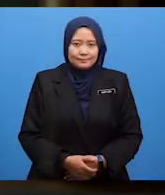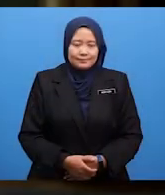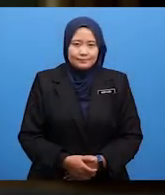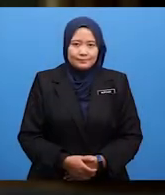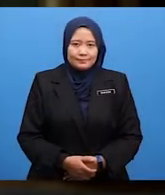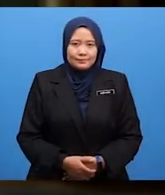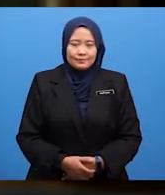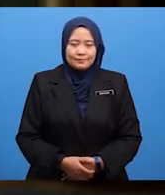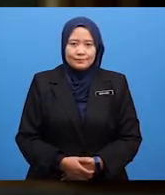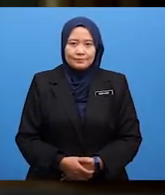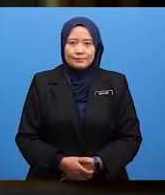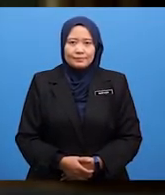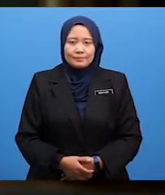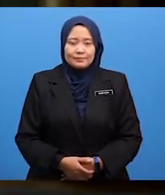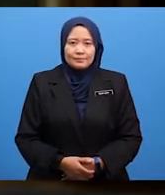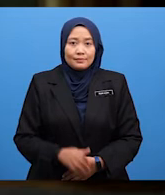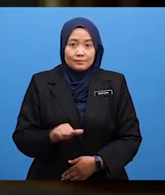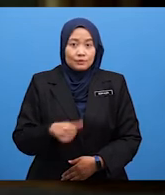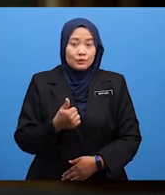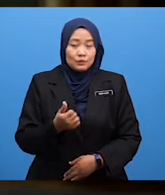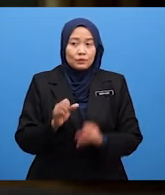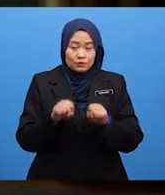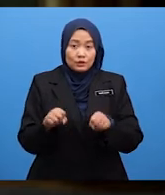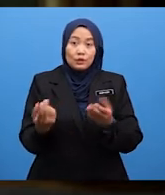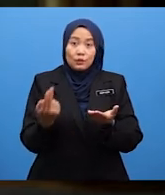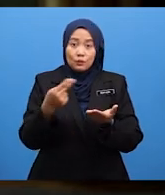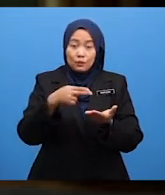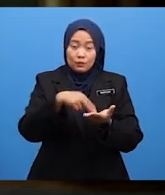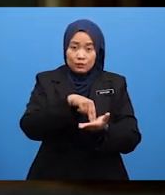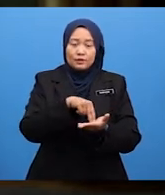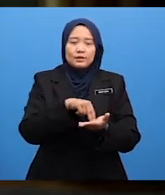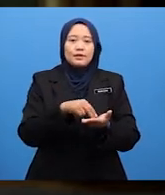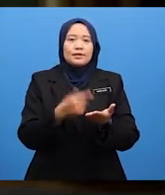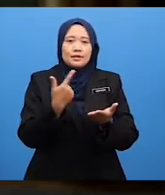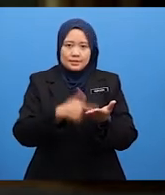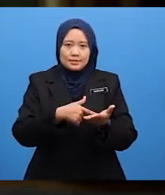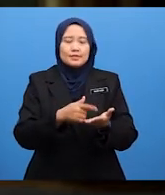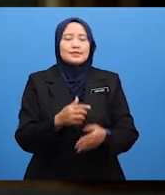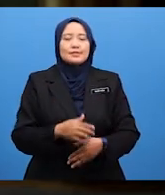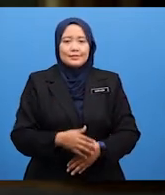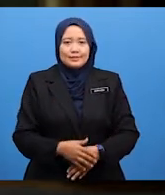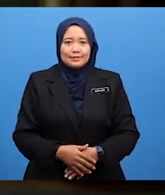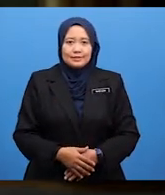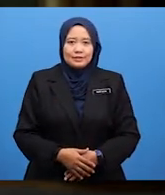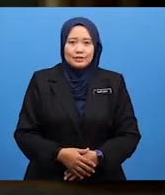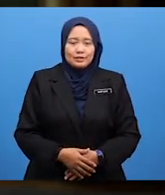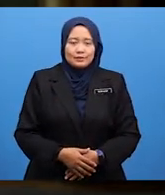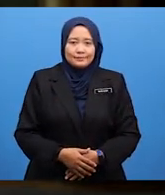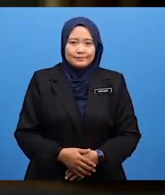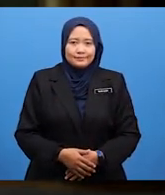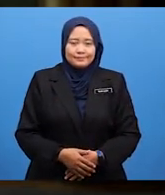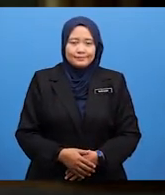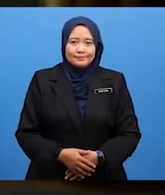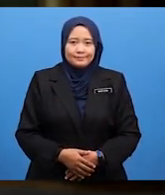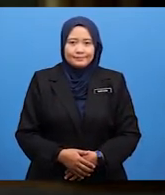Bagus. Jadi bolehkah kita ulang sekali lagi supaya semua yang ada di rumah, murid-murid yang ada di rumah dapat ikut sama